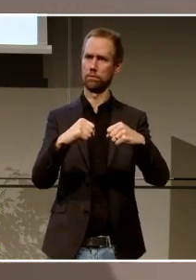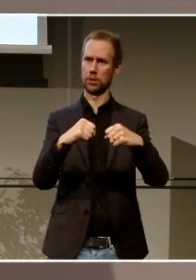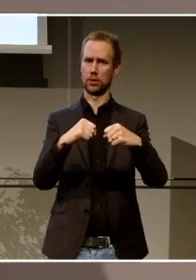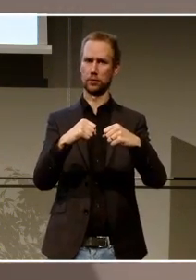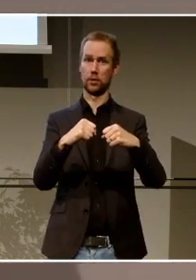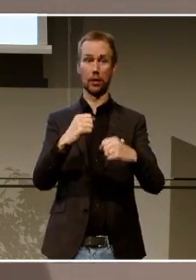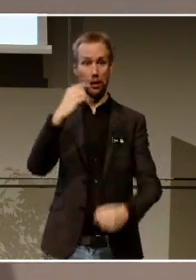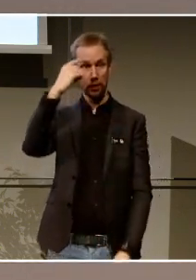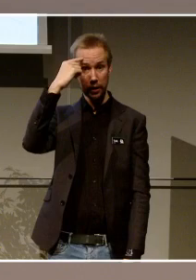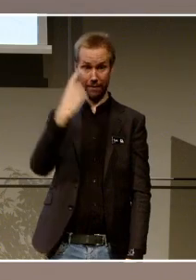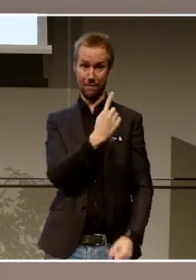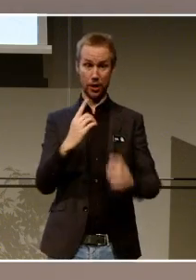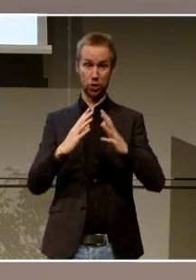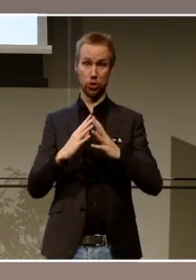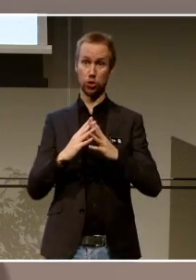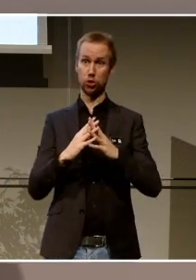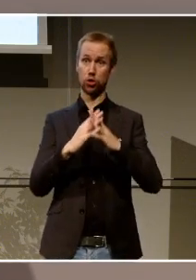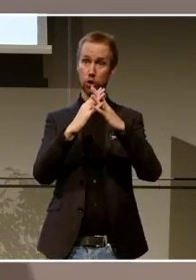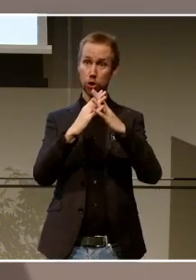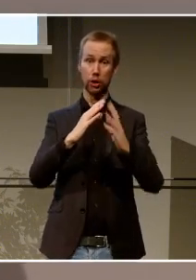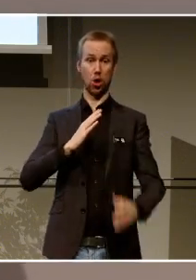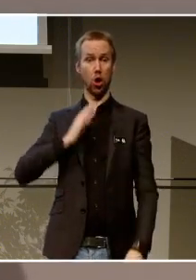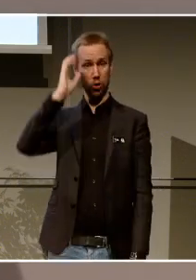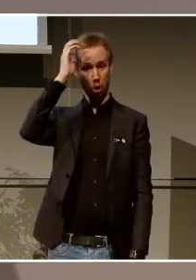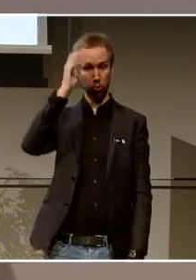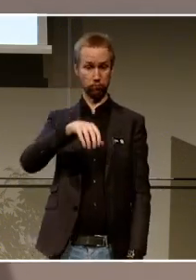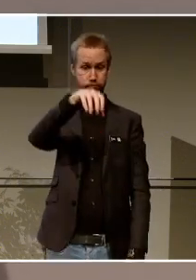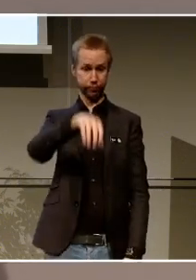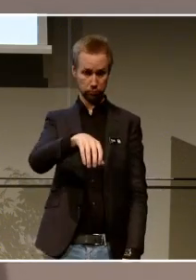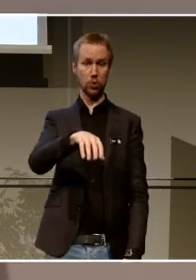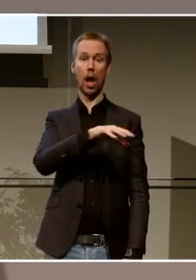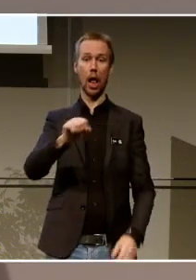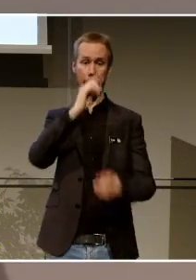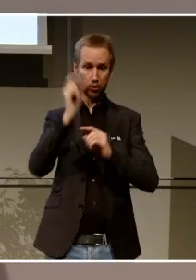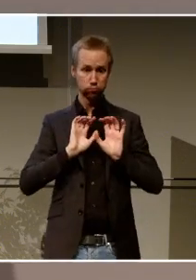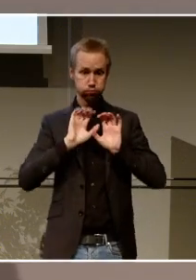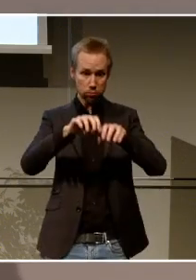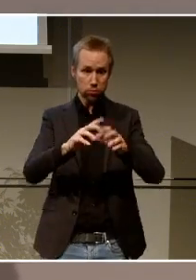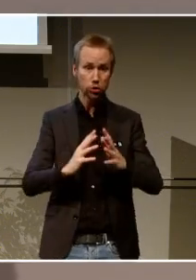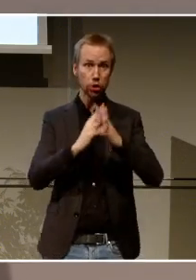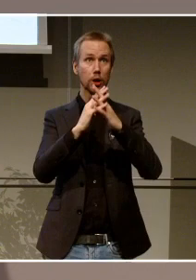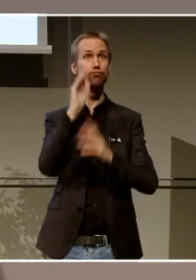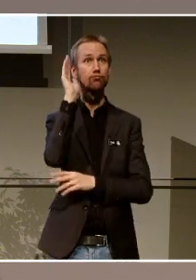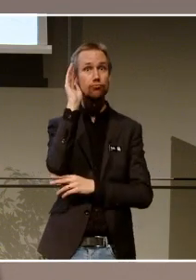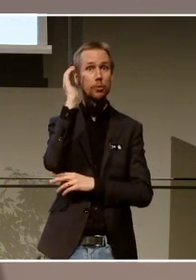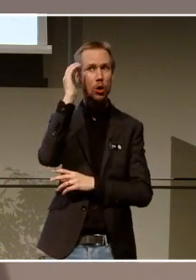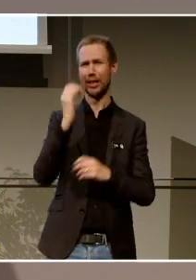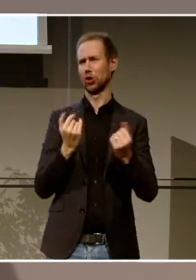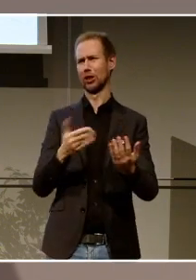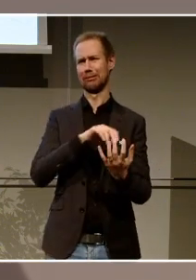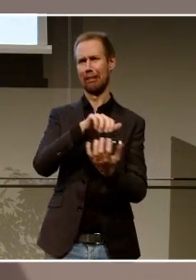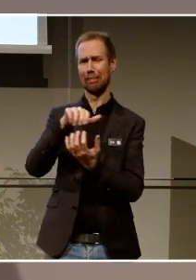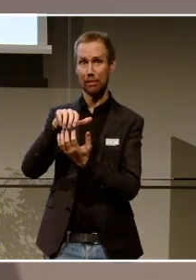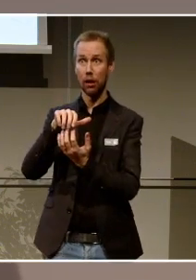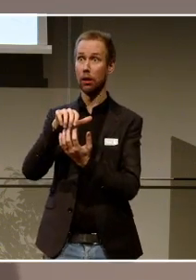en radiosändare i varje kyrka så går människorna dit och lyssnar på radio. Idag kan vi skratta lite åt det här. En del av oss